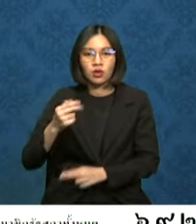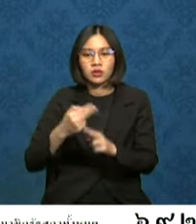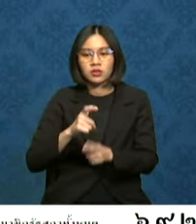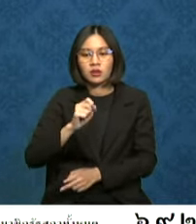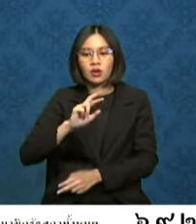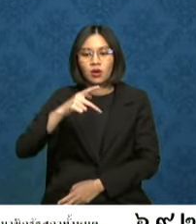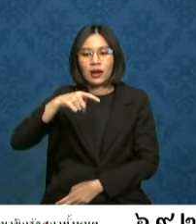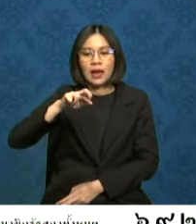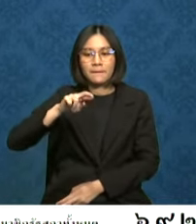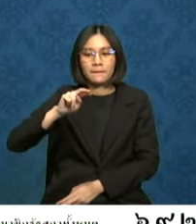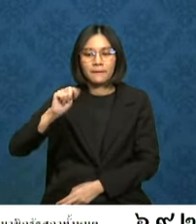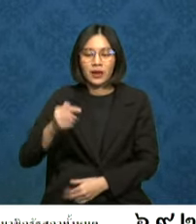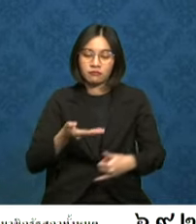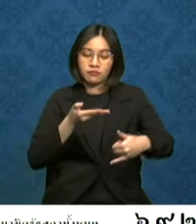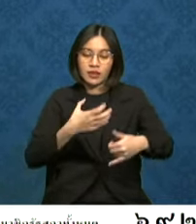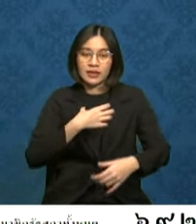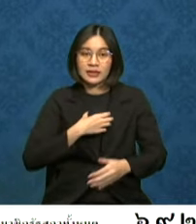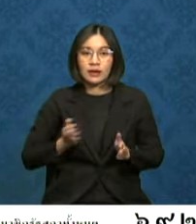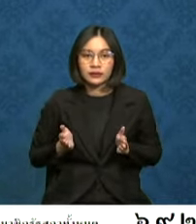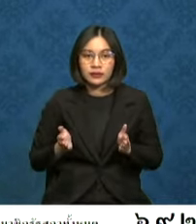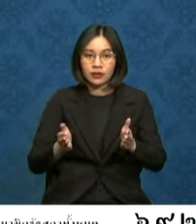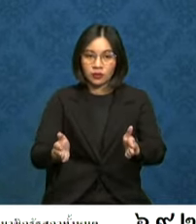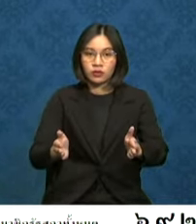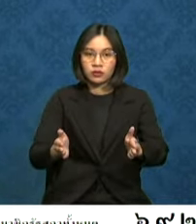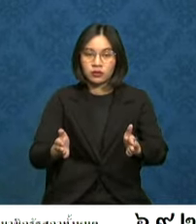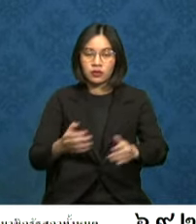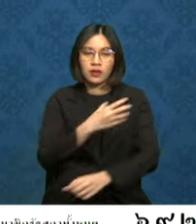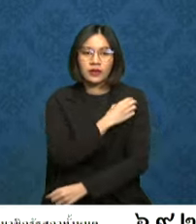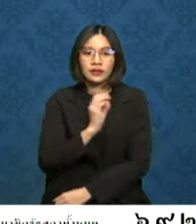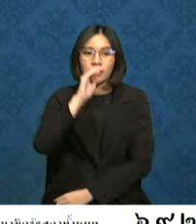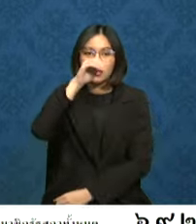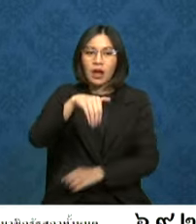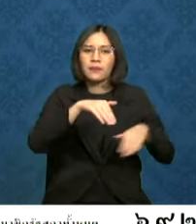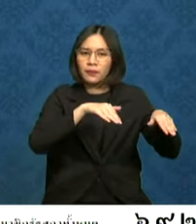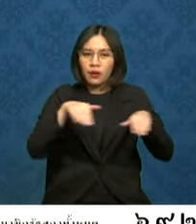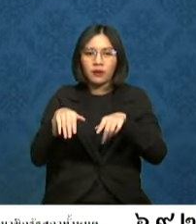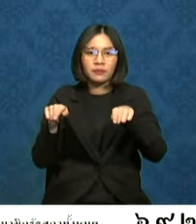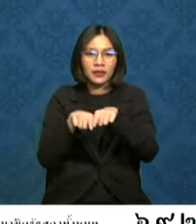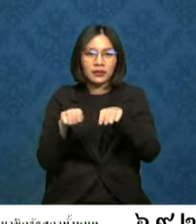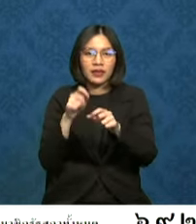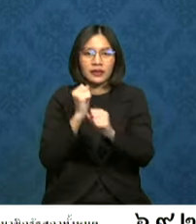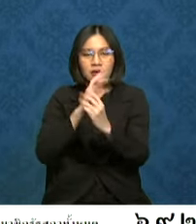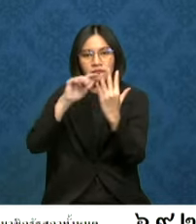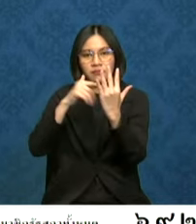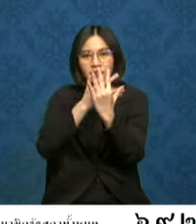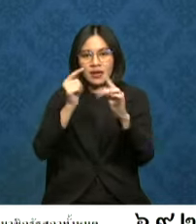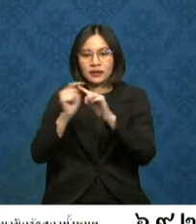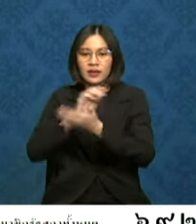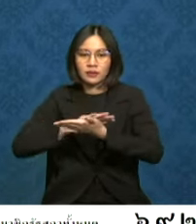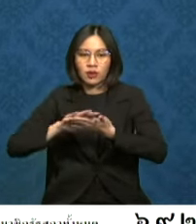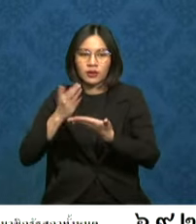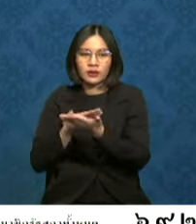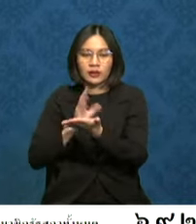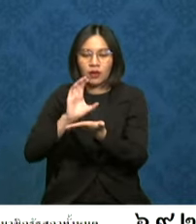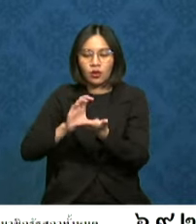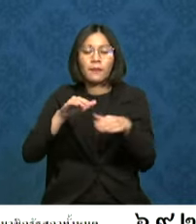จันตาเรืองชาวบานต้องการถนนครับซึ่ทางเทศาบานก็มีคามพ้อมอีเช่นกันครับทำแผลเรียบร้อย มีงบปมาณ